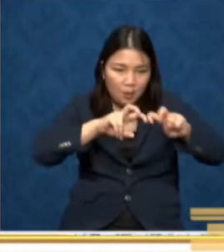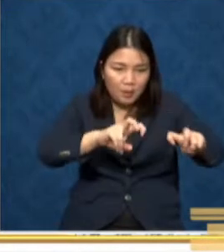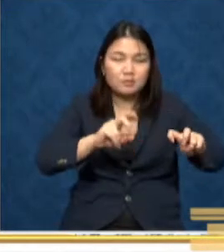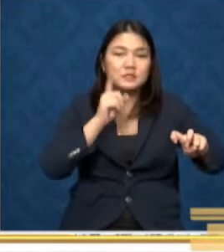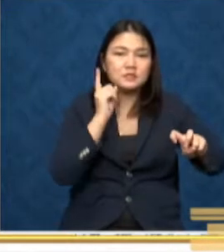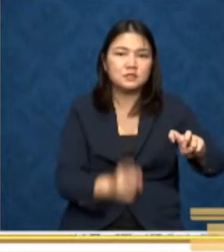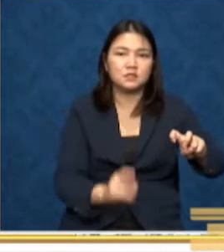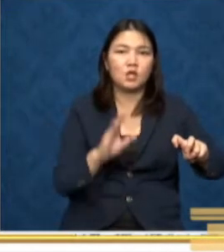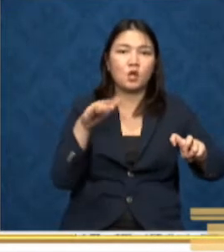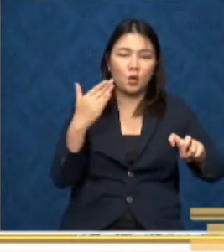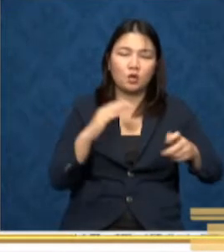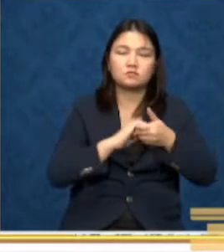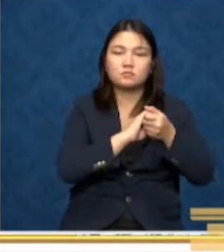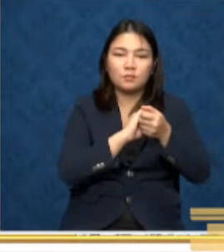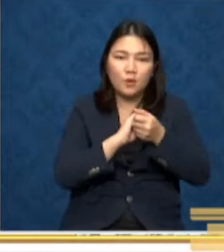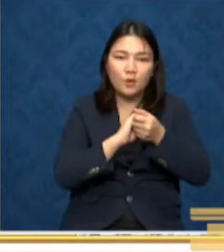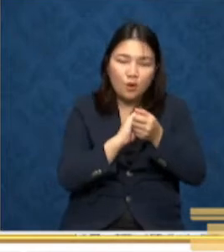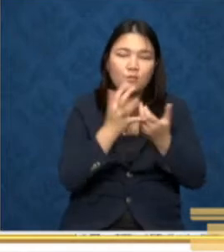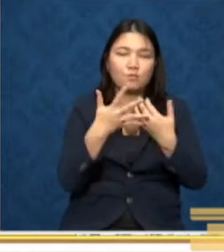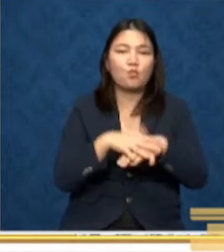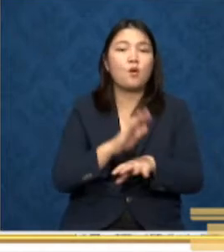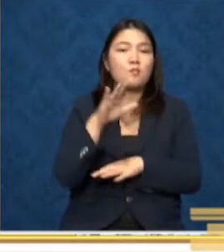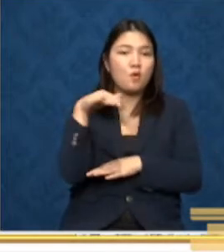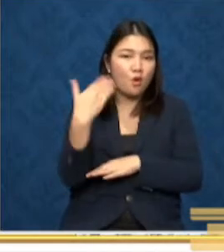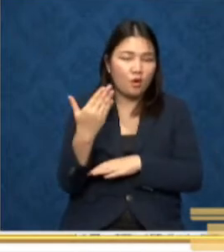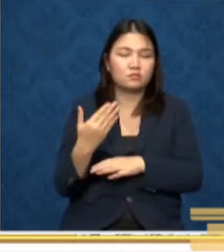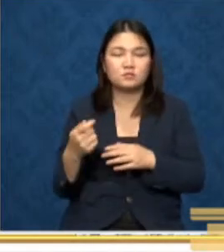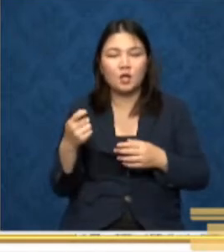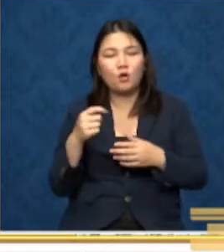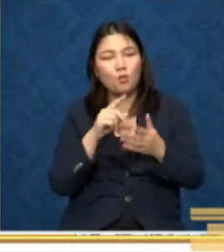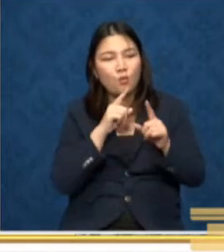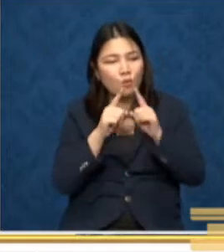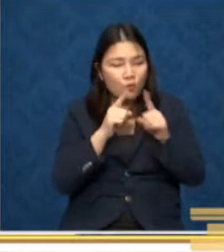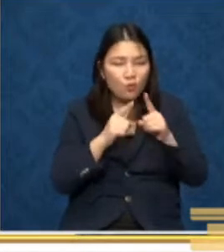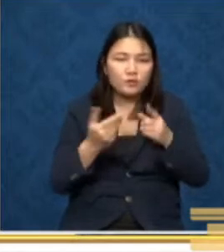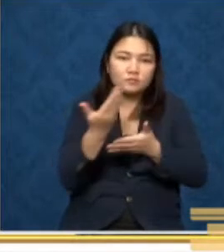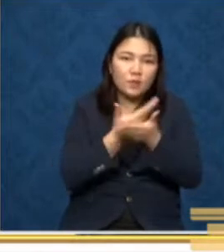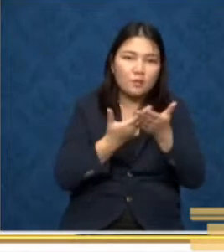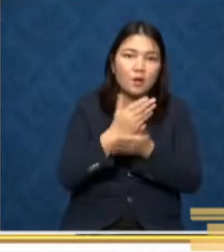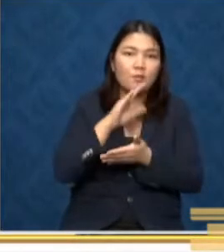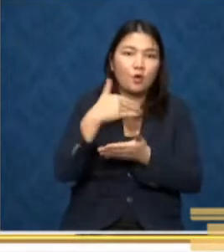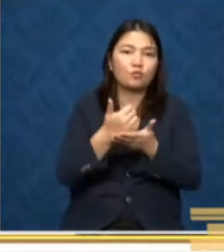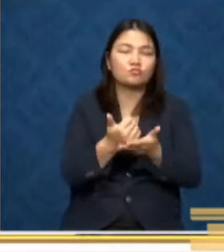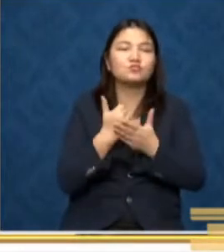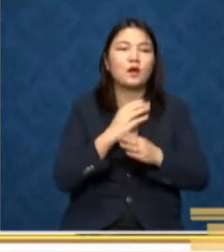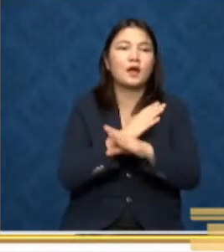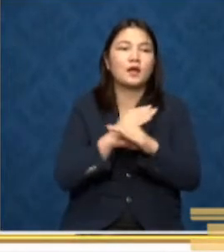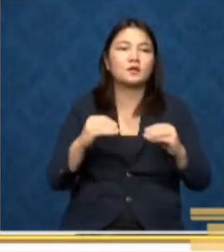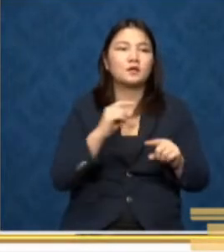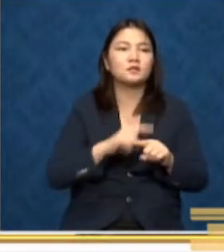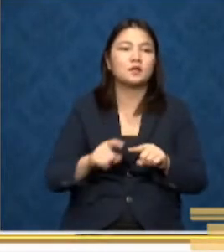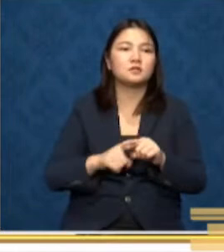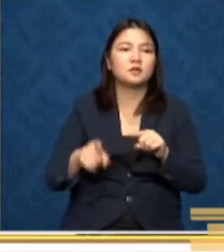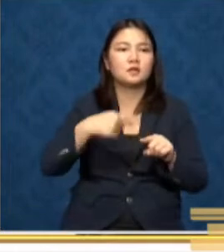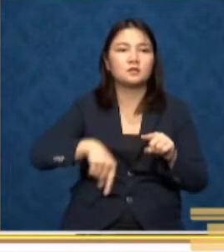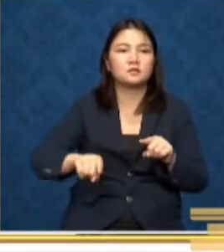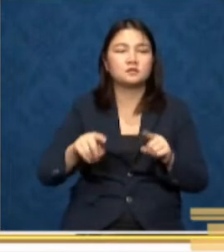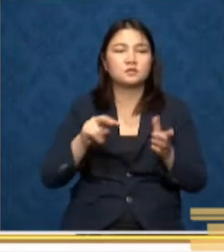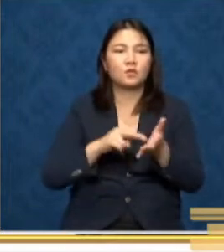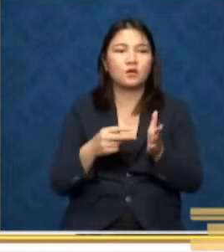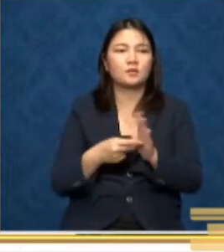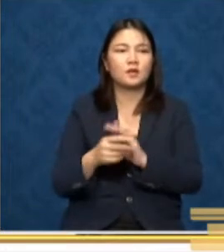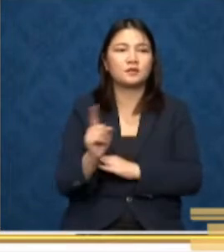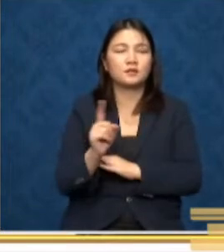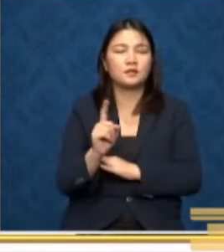ปรองดองนะคะและการสืบสวนสอบสวนนะคะเพื่อนำมาซึ่งการสมานฉันท์และสันติภาพนะคะท่านจะไม่สาม